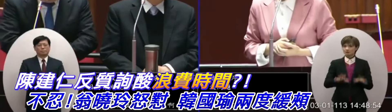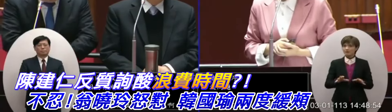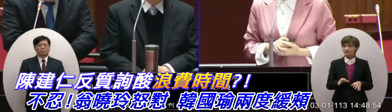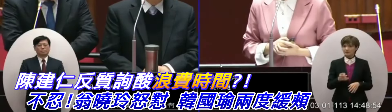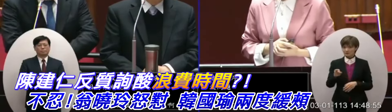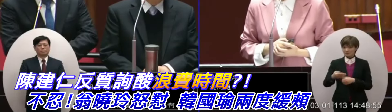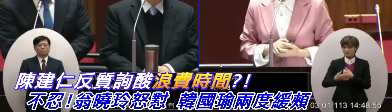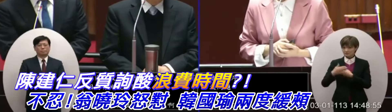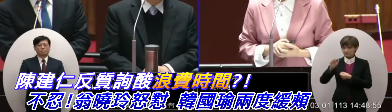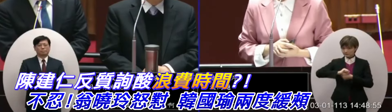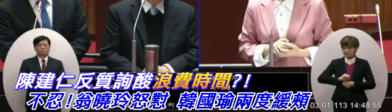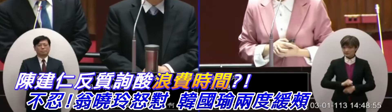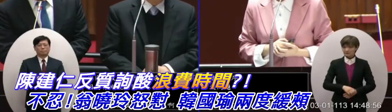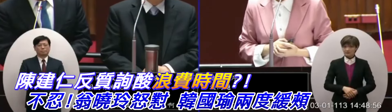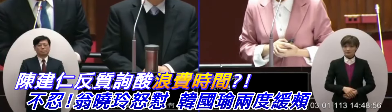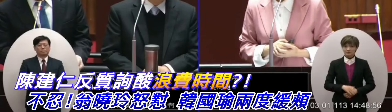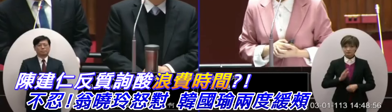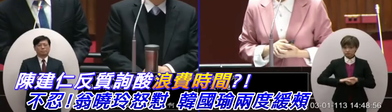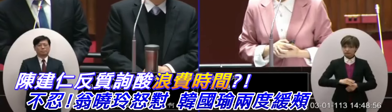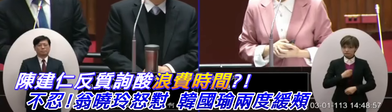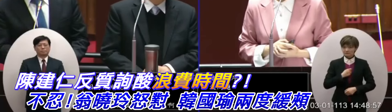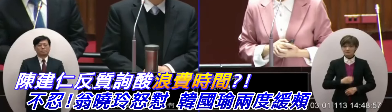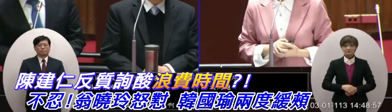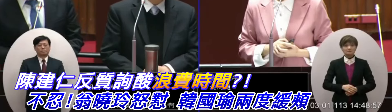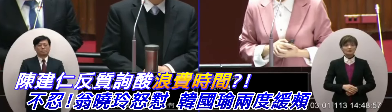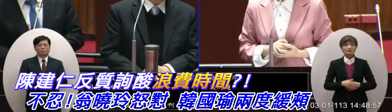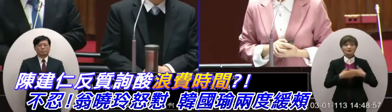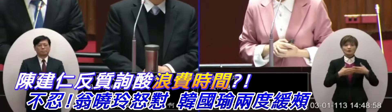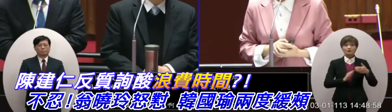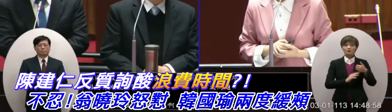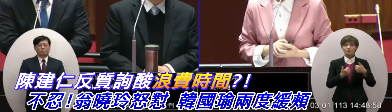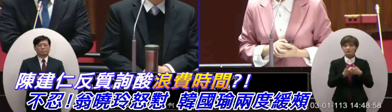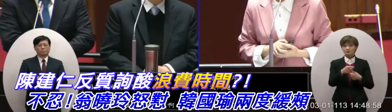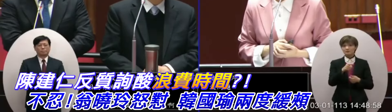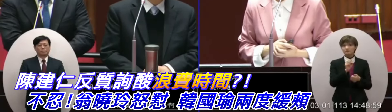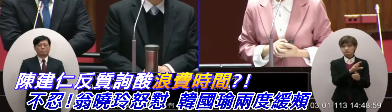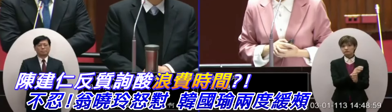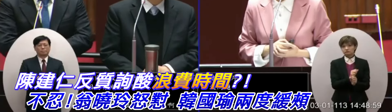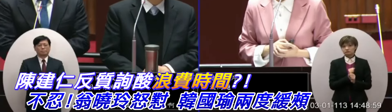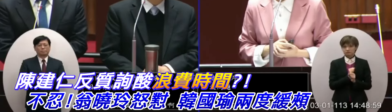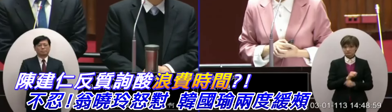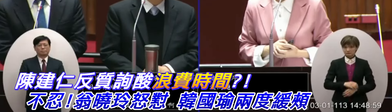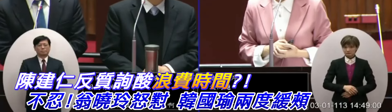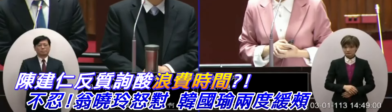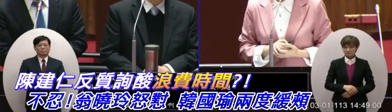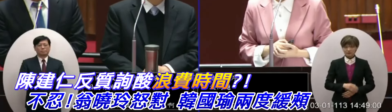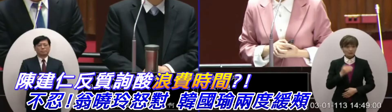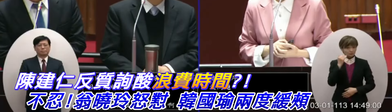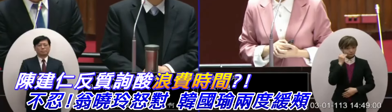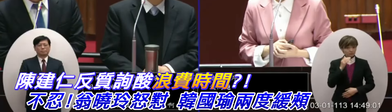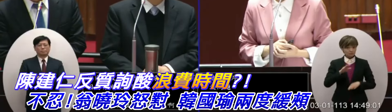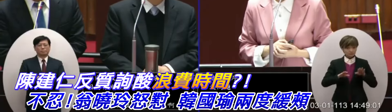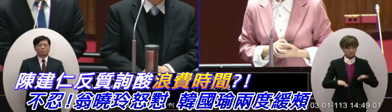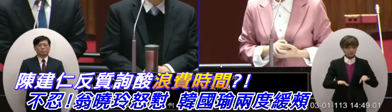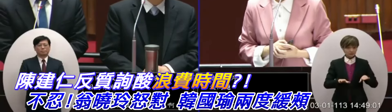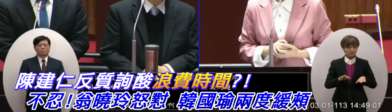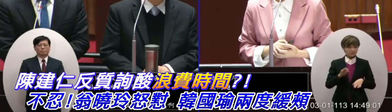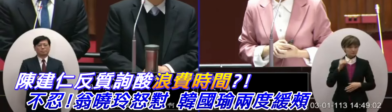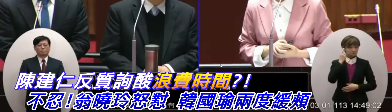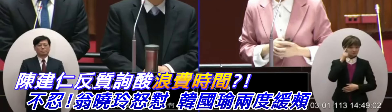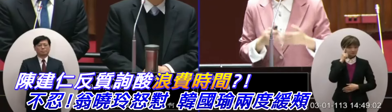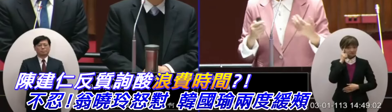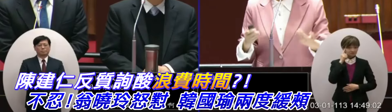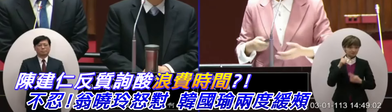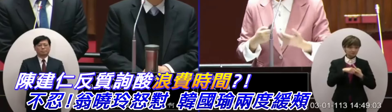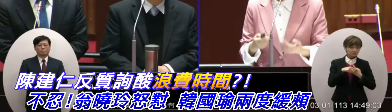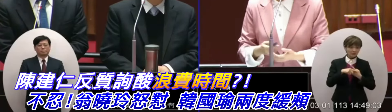我在这边要给陆委会一个提醒。如果你们今天真的是想要限制我们的观光旅游业者的